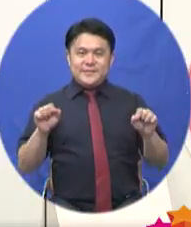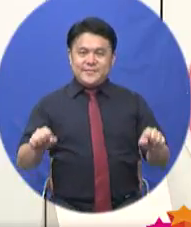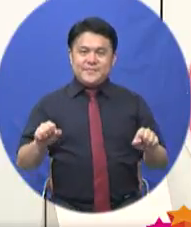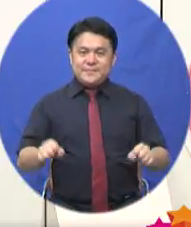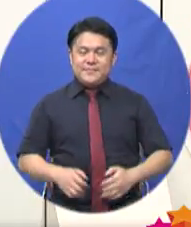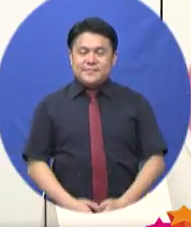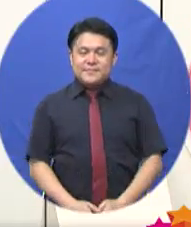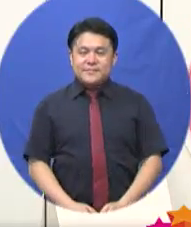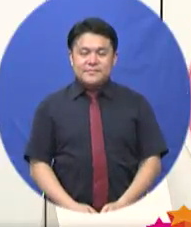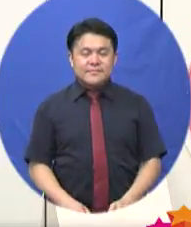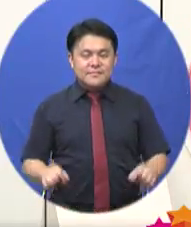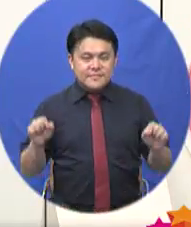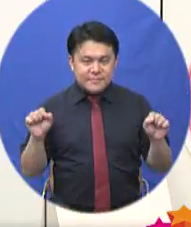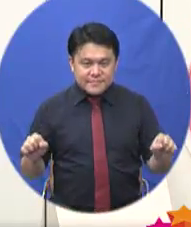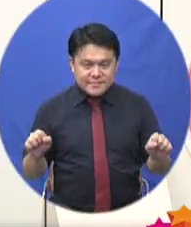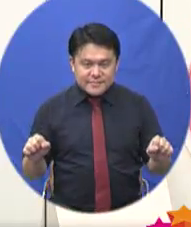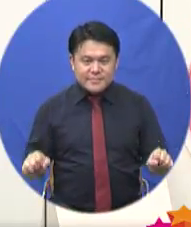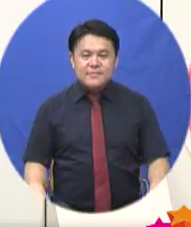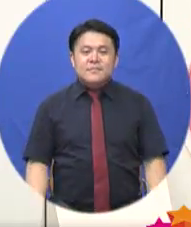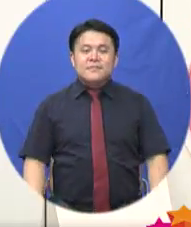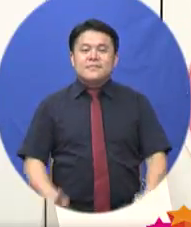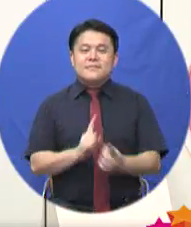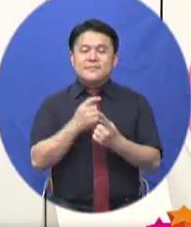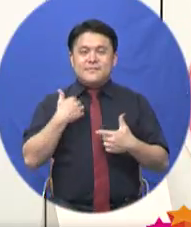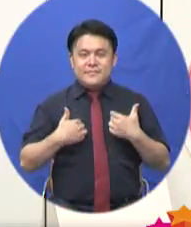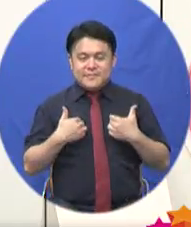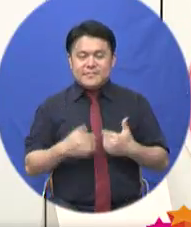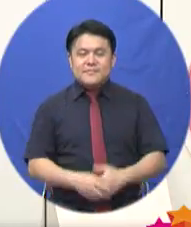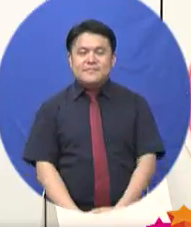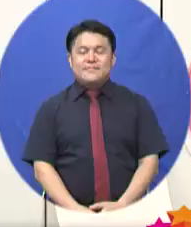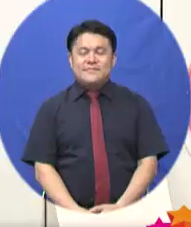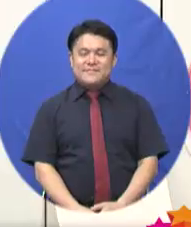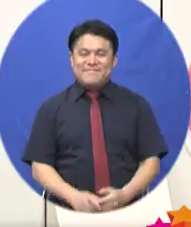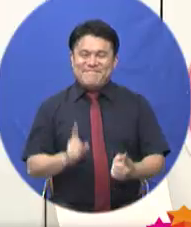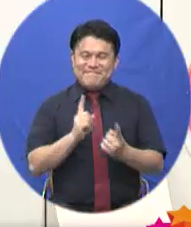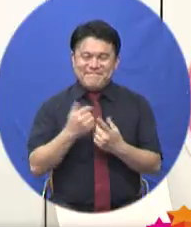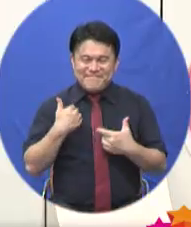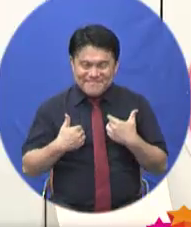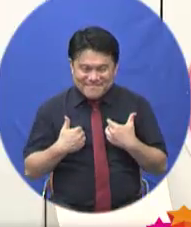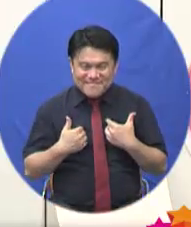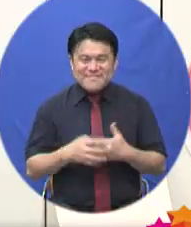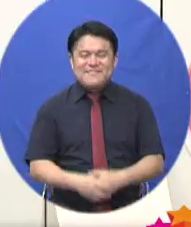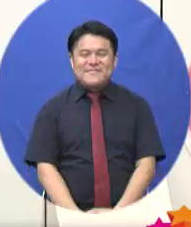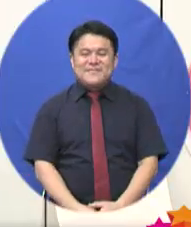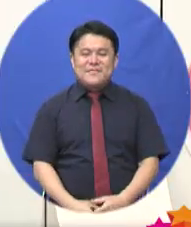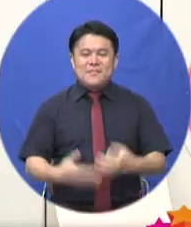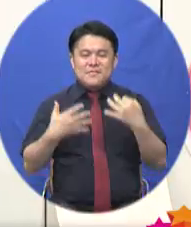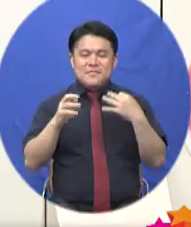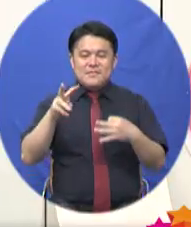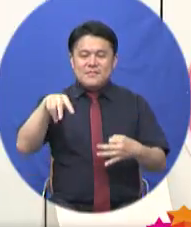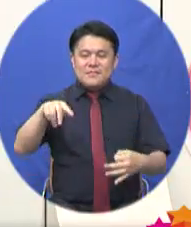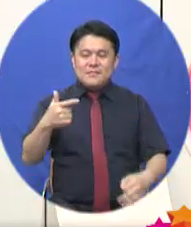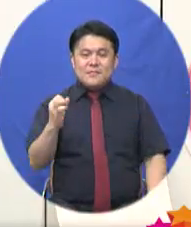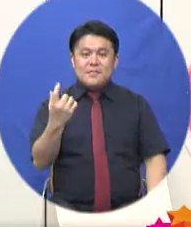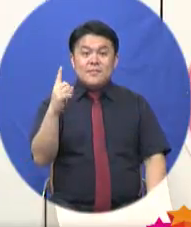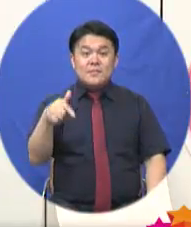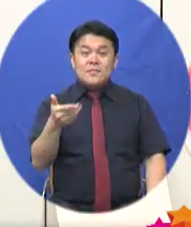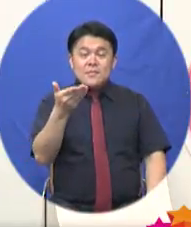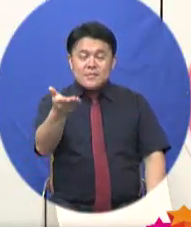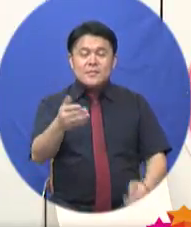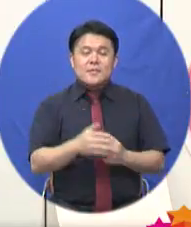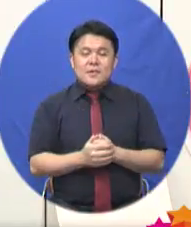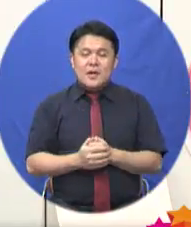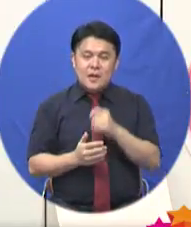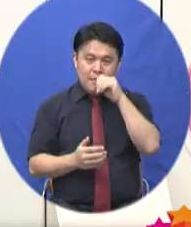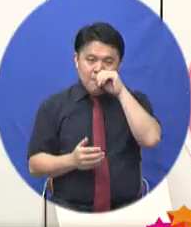여보세요? 여보세요? 네, 반갑습니다. 예, 반갑습니다. 네, 예, 김순옥님. 예,